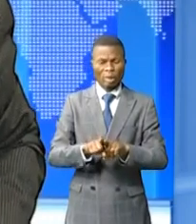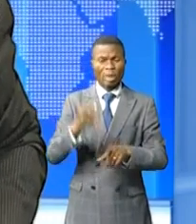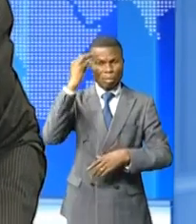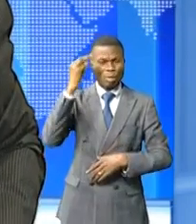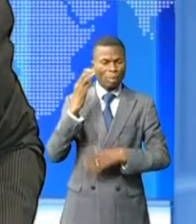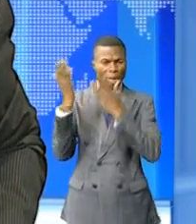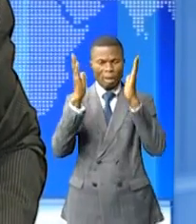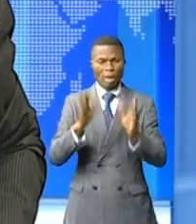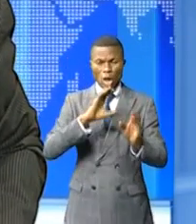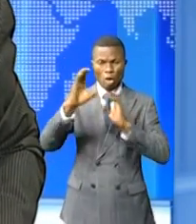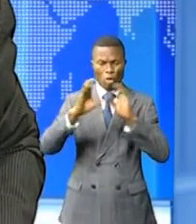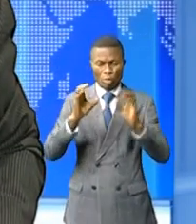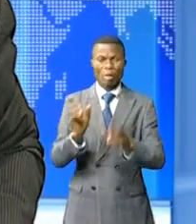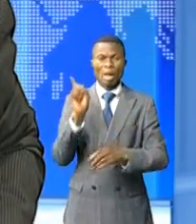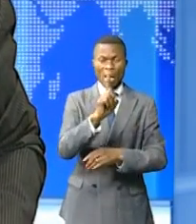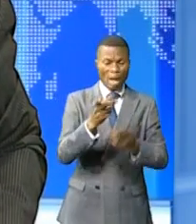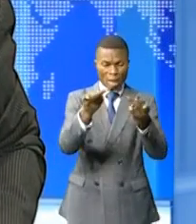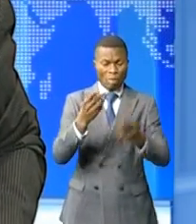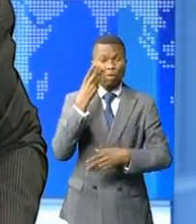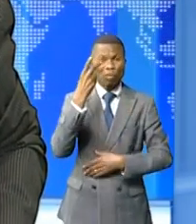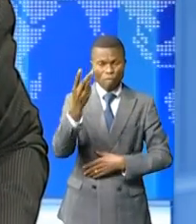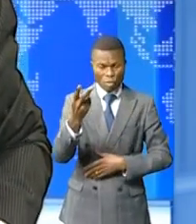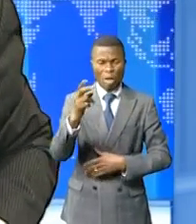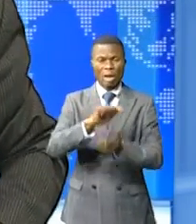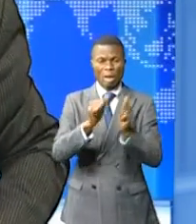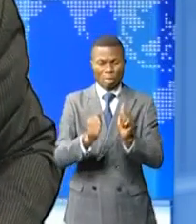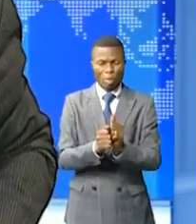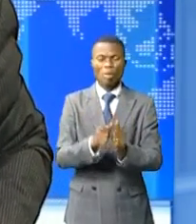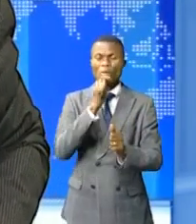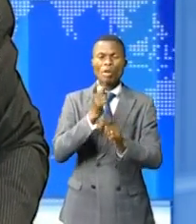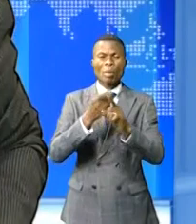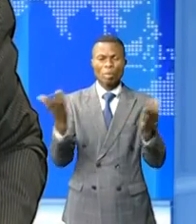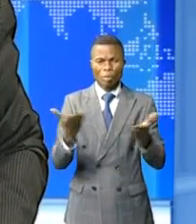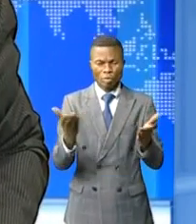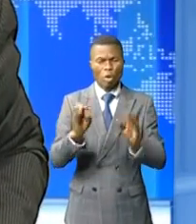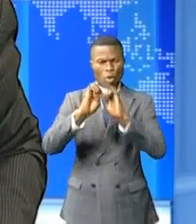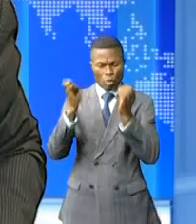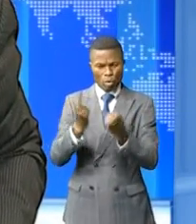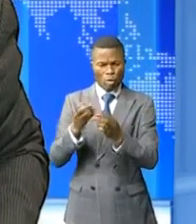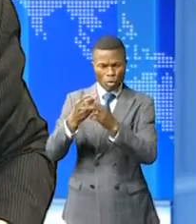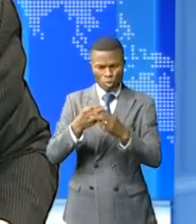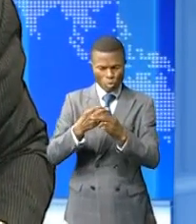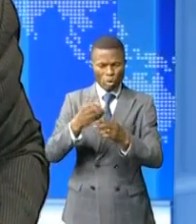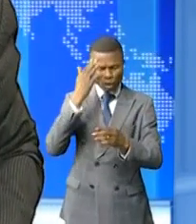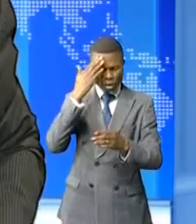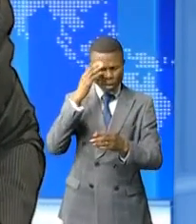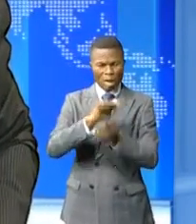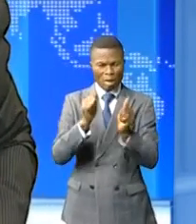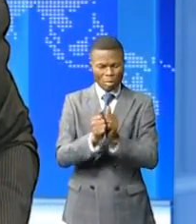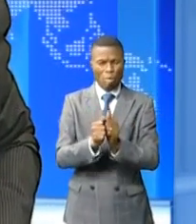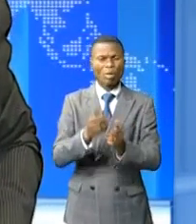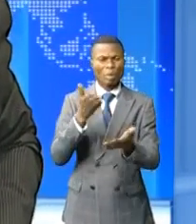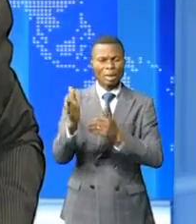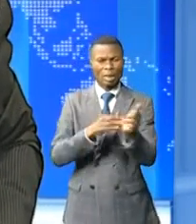ministre des Transports est descendu sur le lieu pour mettre sur pied une équipe équipe d'enquête pour élucider les